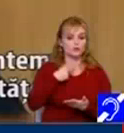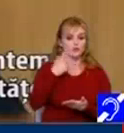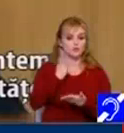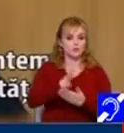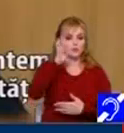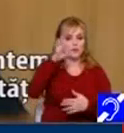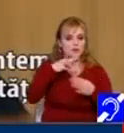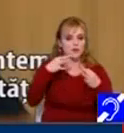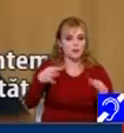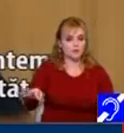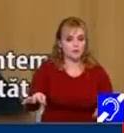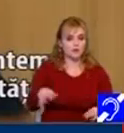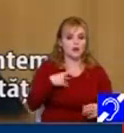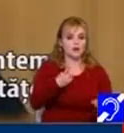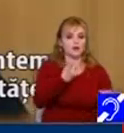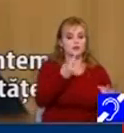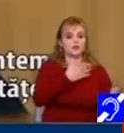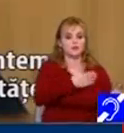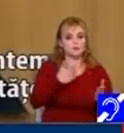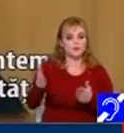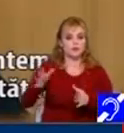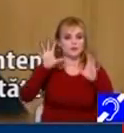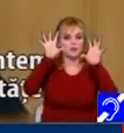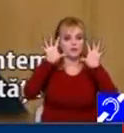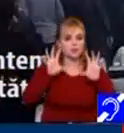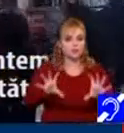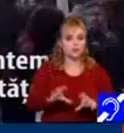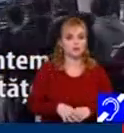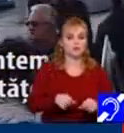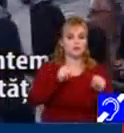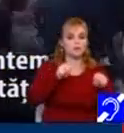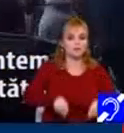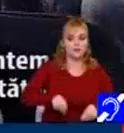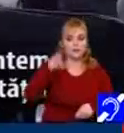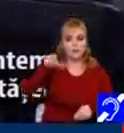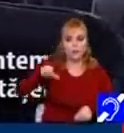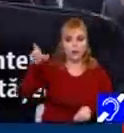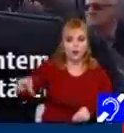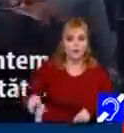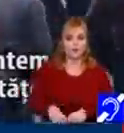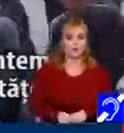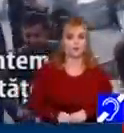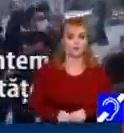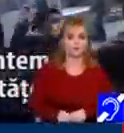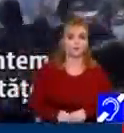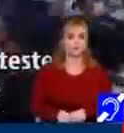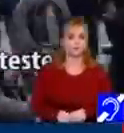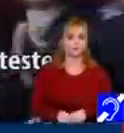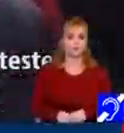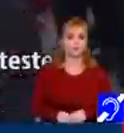millat azadi hastim va tebq qanun asasi va huquq shahrvandi.